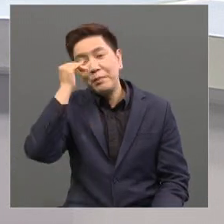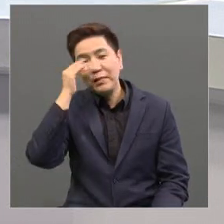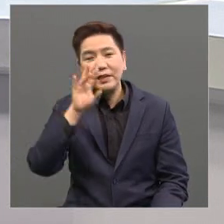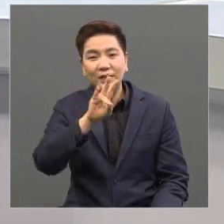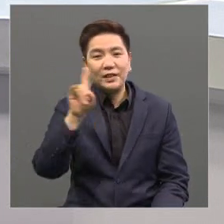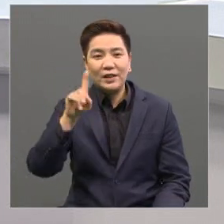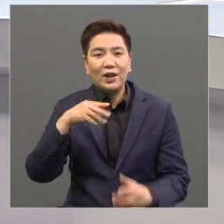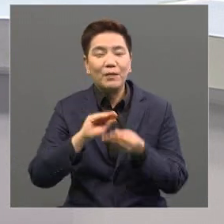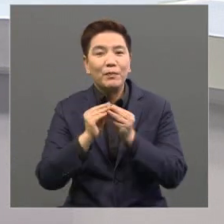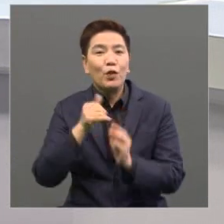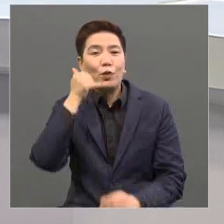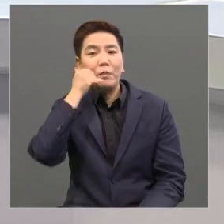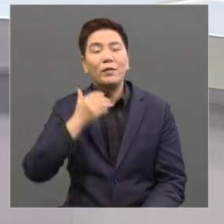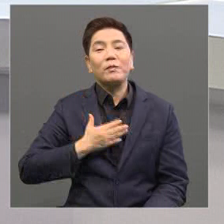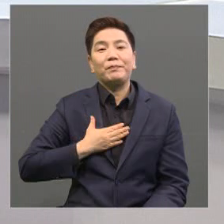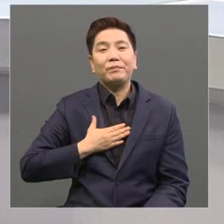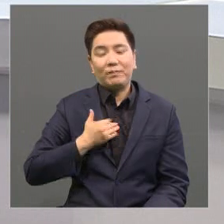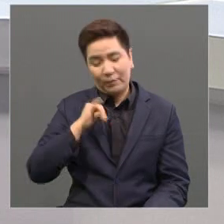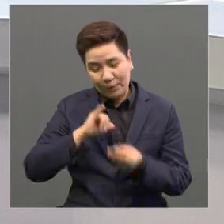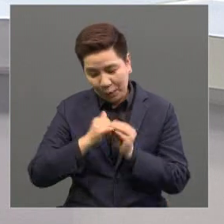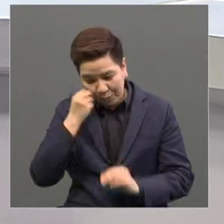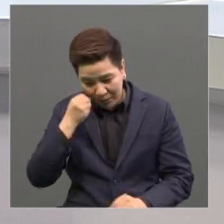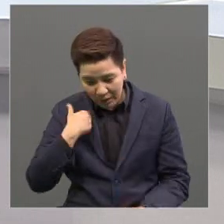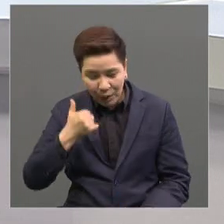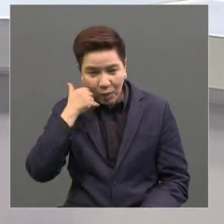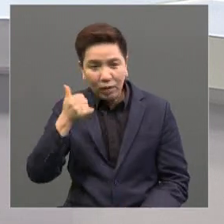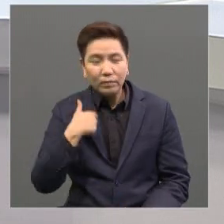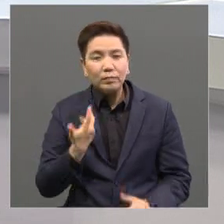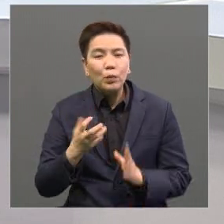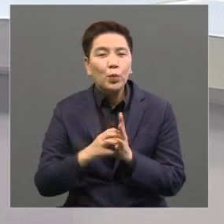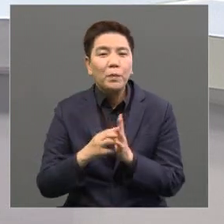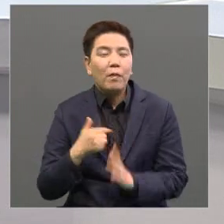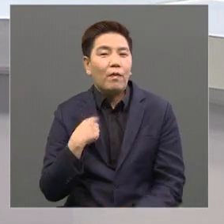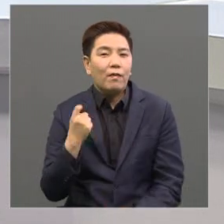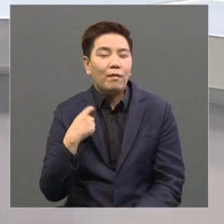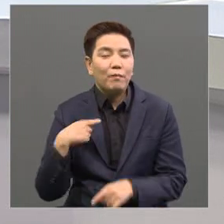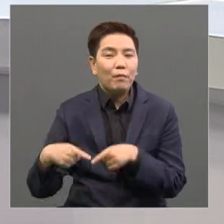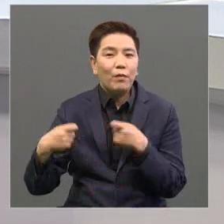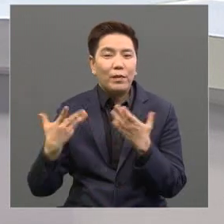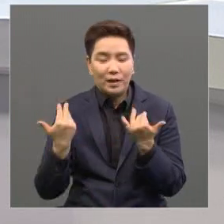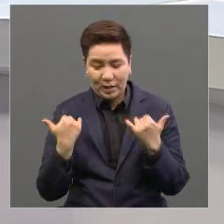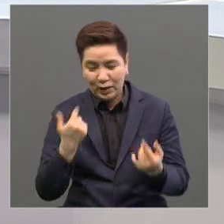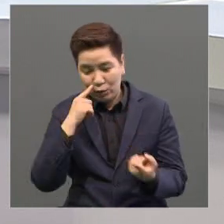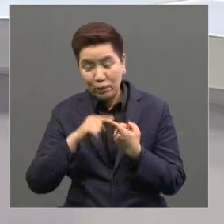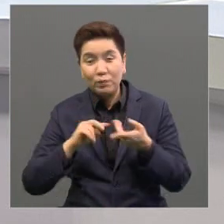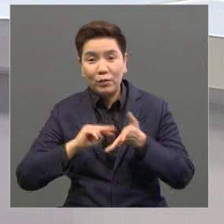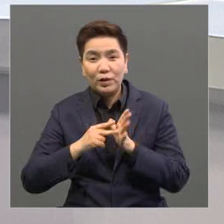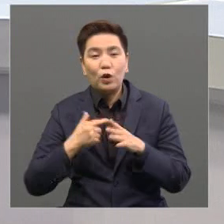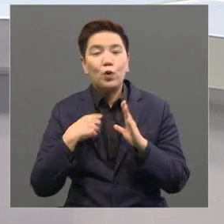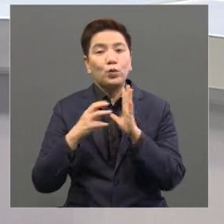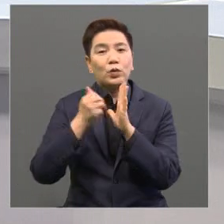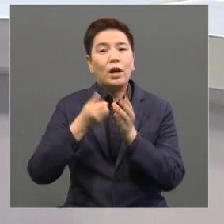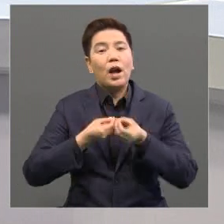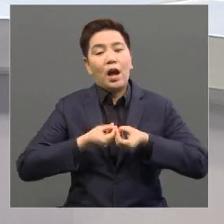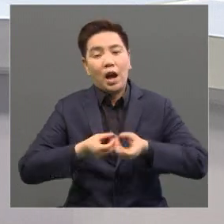เบอร์โทรศัพท์บ้านตัวเองโอ้ยเห็นมั้ยดวงมันจะไม่ได้อ่ะค่ะเออก็ถือว่าเราก็ไปให้โชคคนอื่น